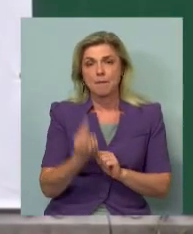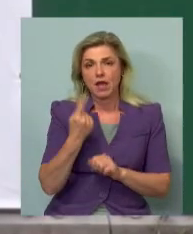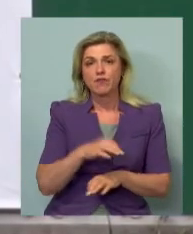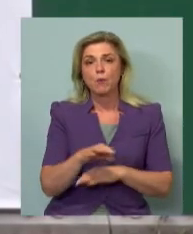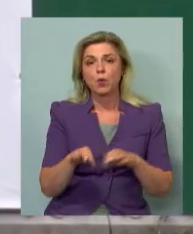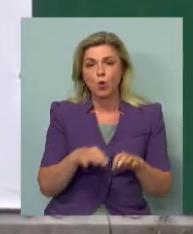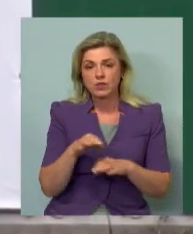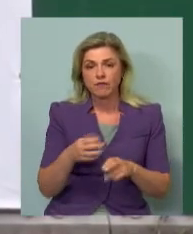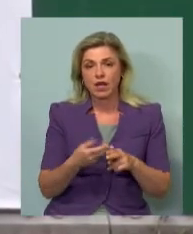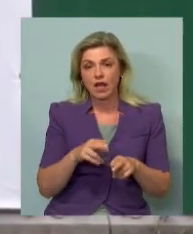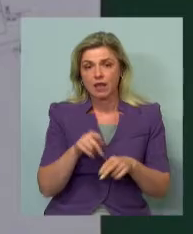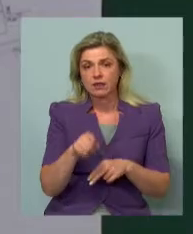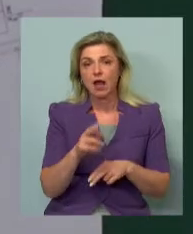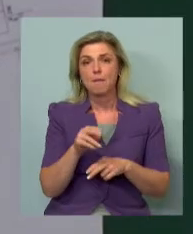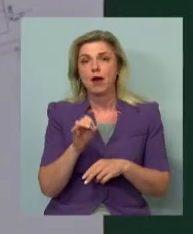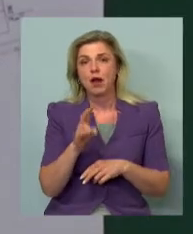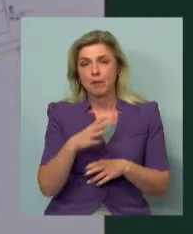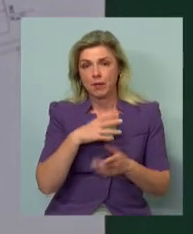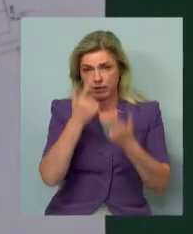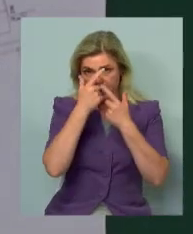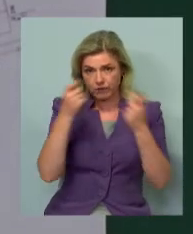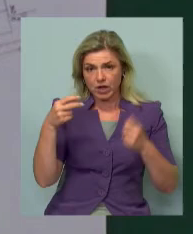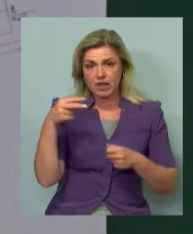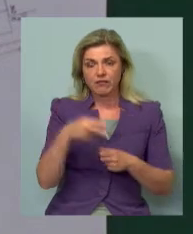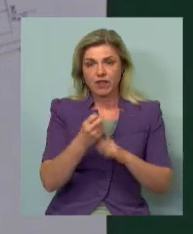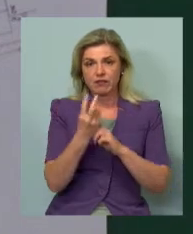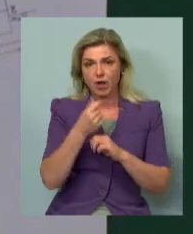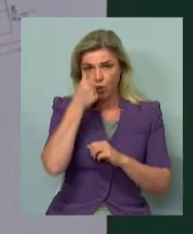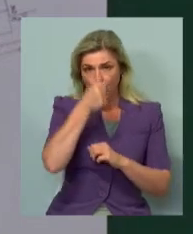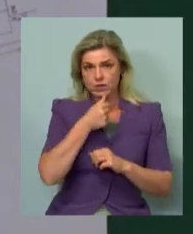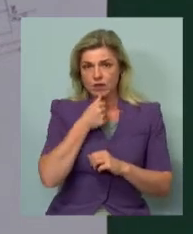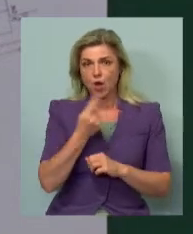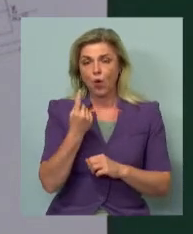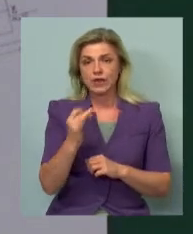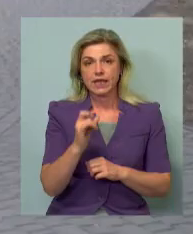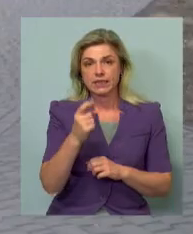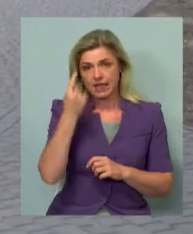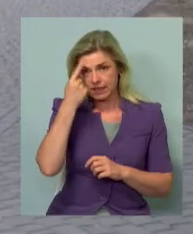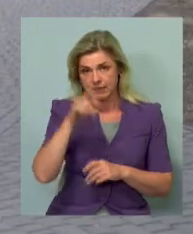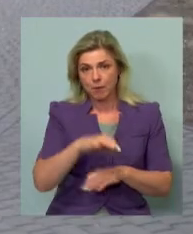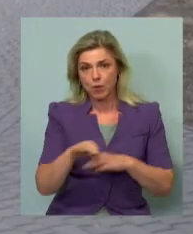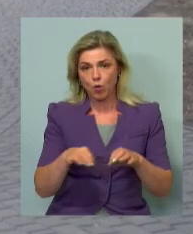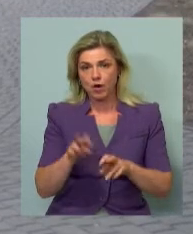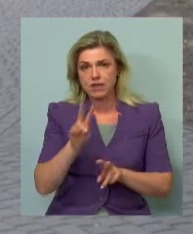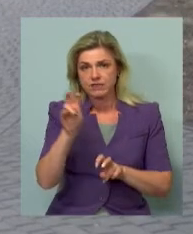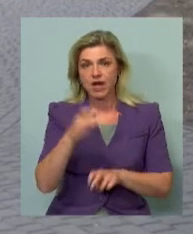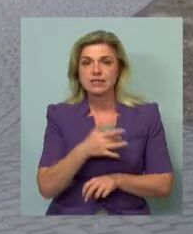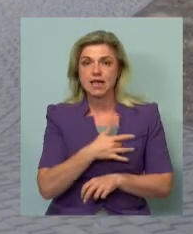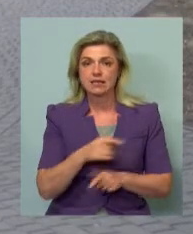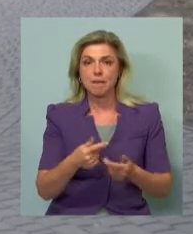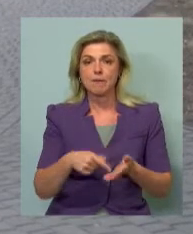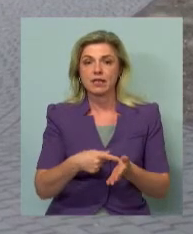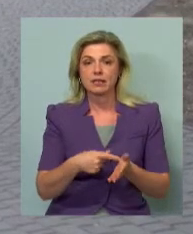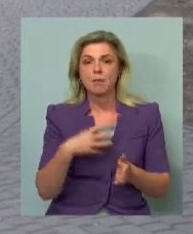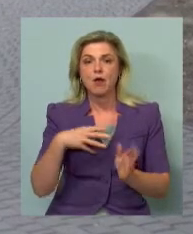Пролетарського, нині Манганарєвського, оприлюднили у 2012 році. Одним із ініціаторів проєкту «Серце міста», який включав у себе